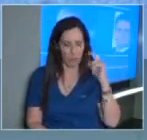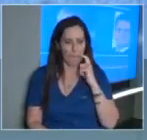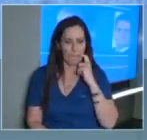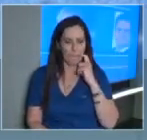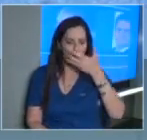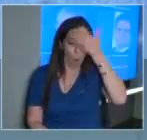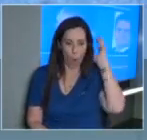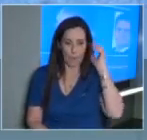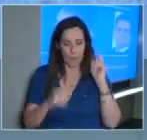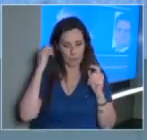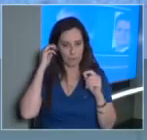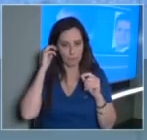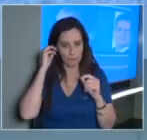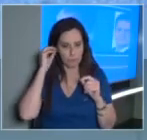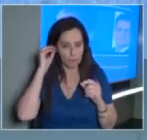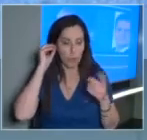אהוד אולמרט,